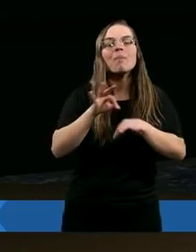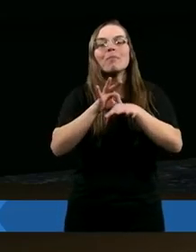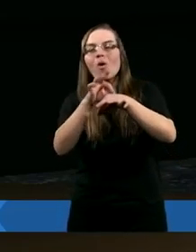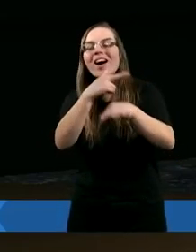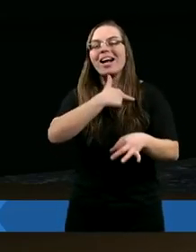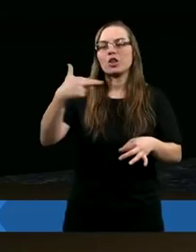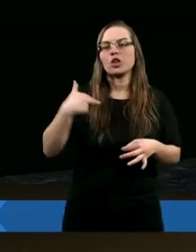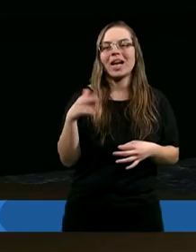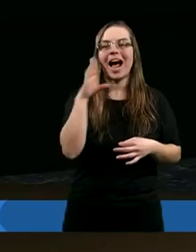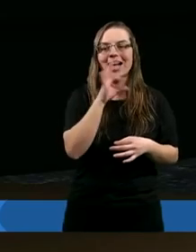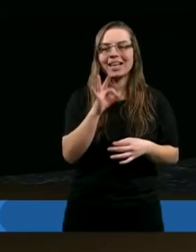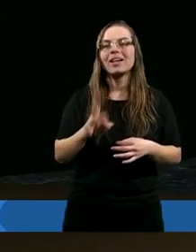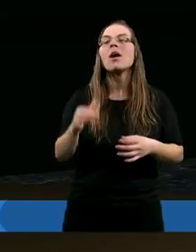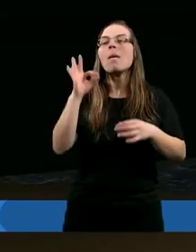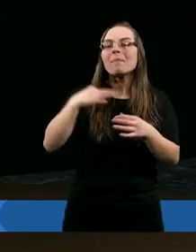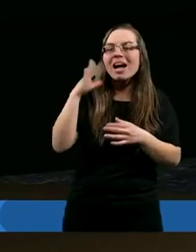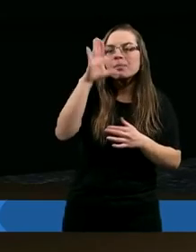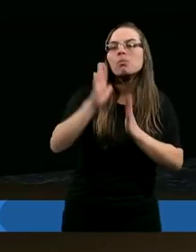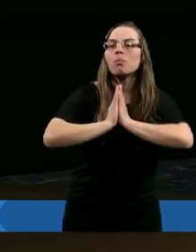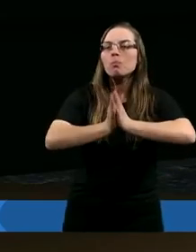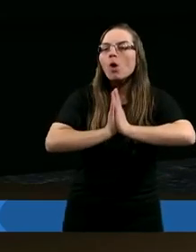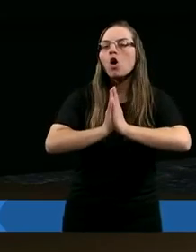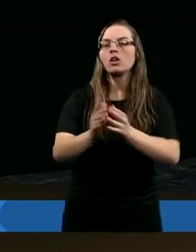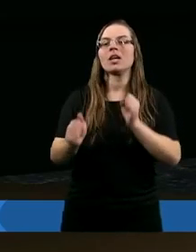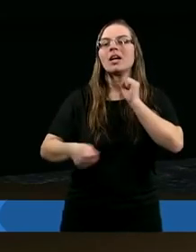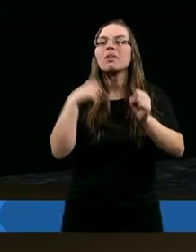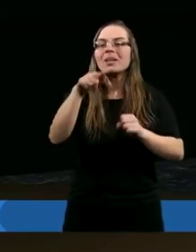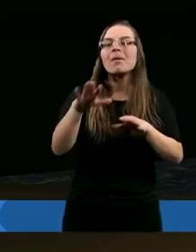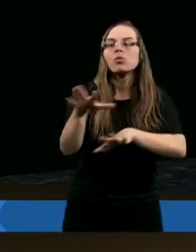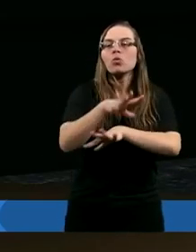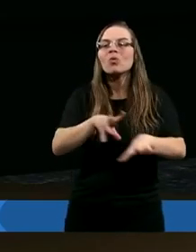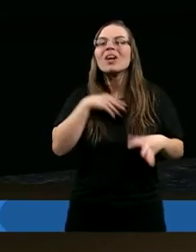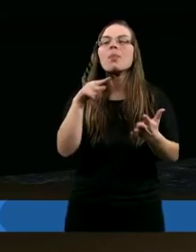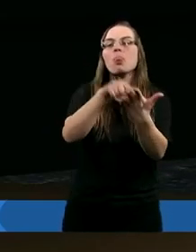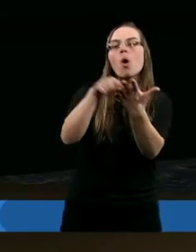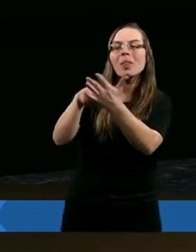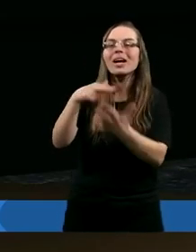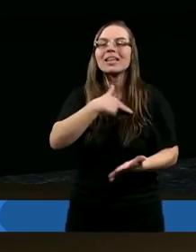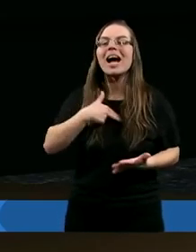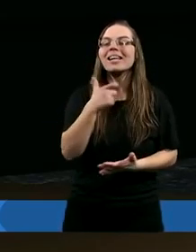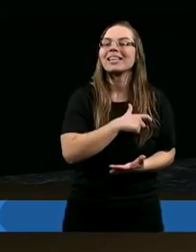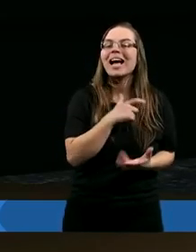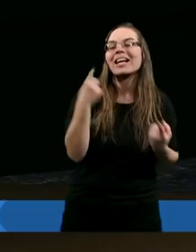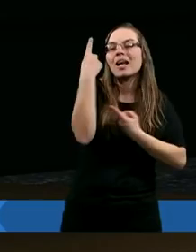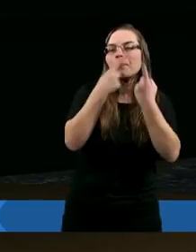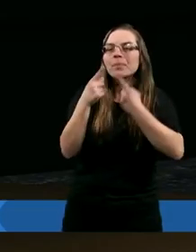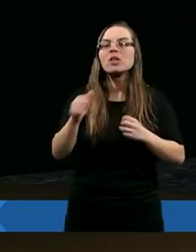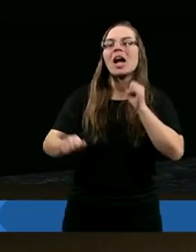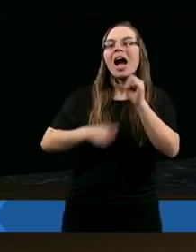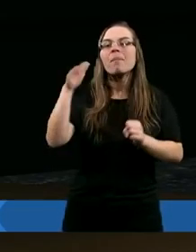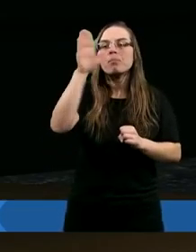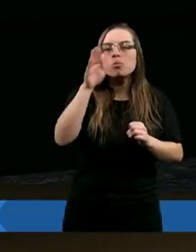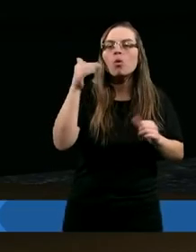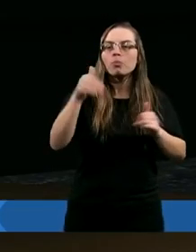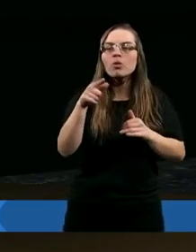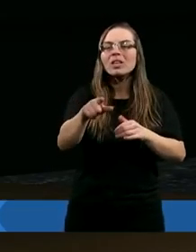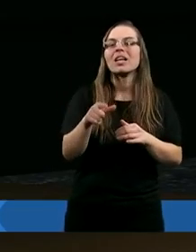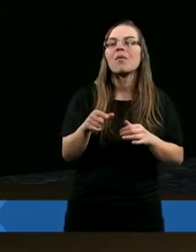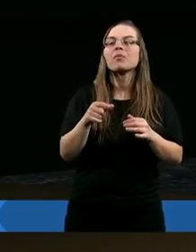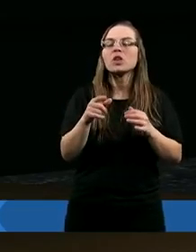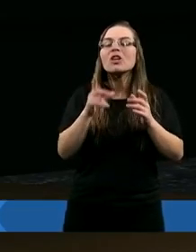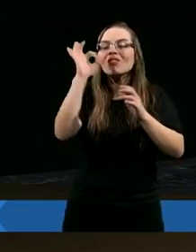tym, który prowadzisz. Panie Boże, proszę, abyś Ty Twoim Duchem Świętym dotykał nasze serca, umysły, aby Panie Boże mogli